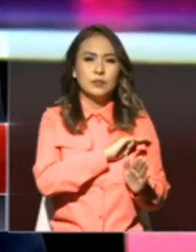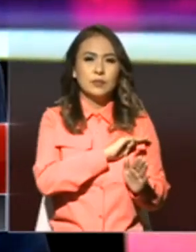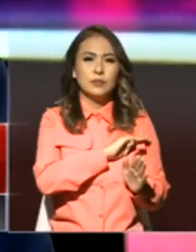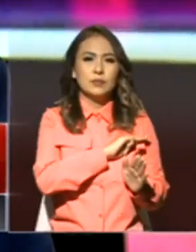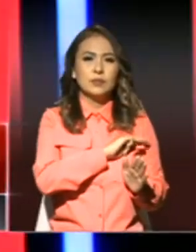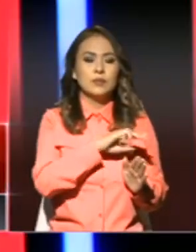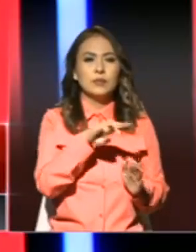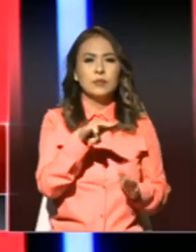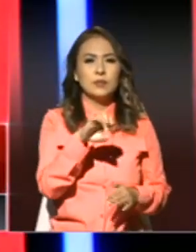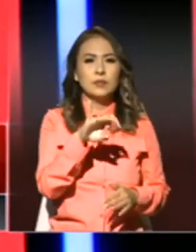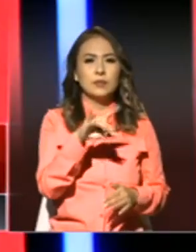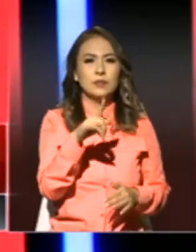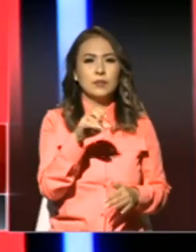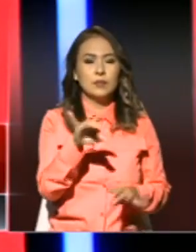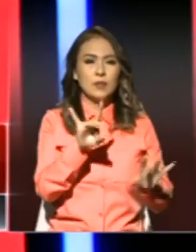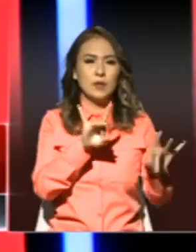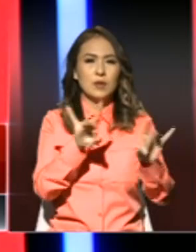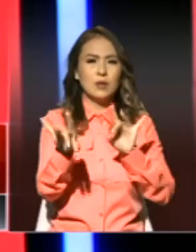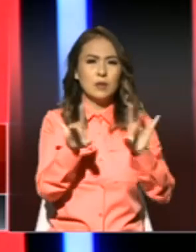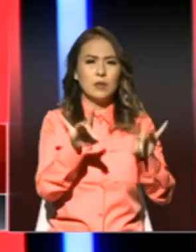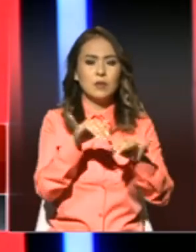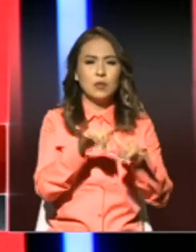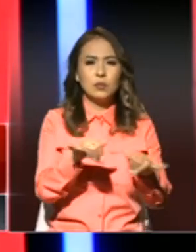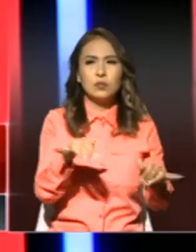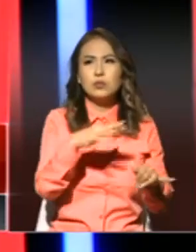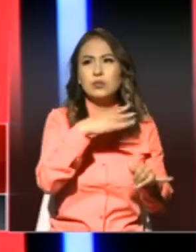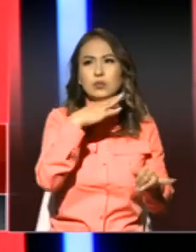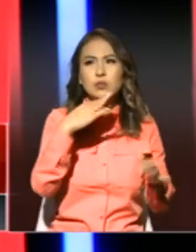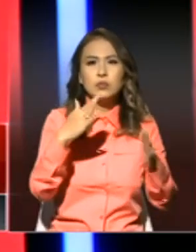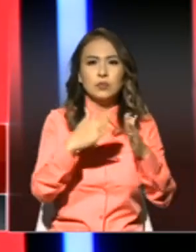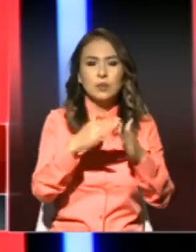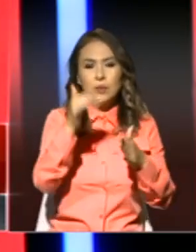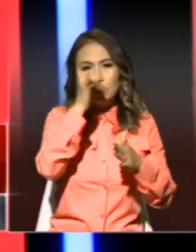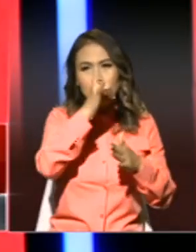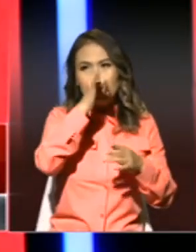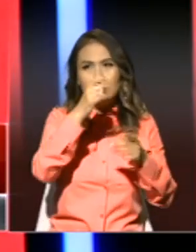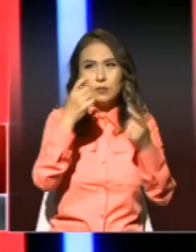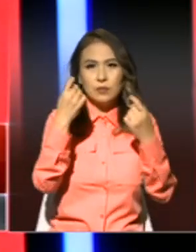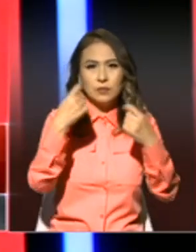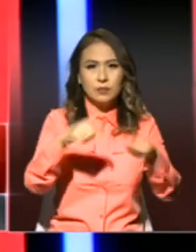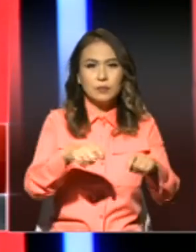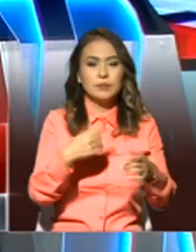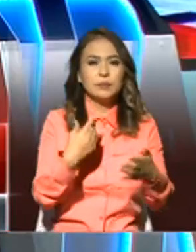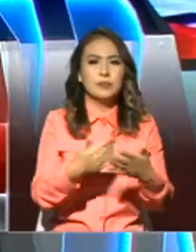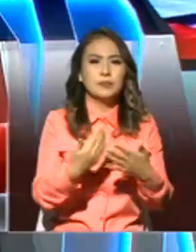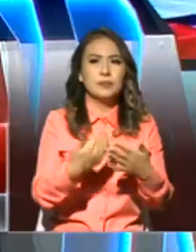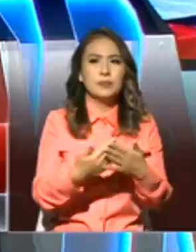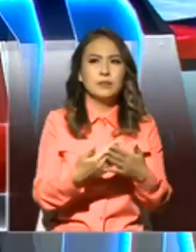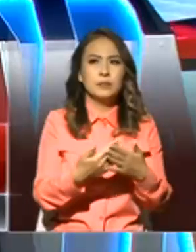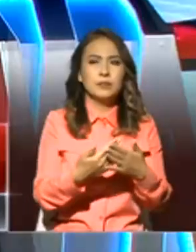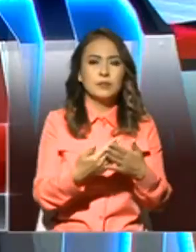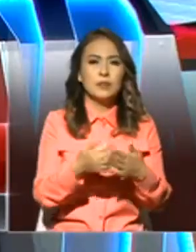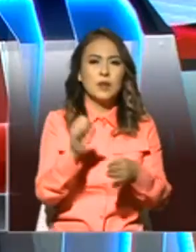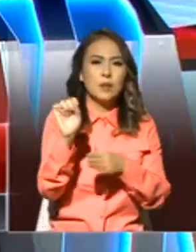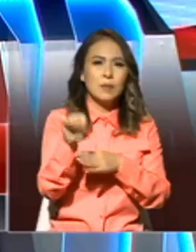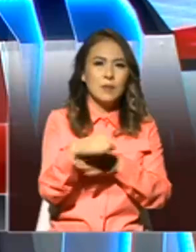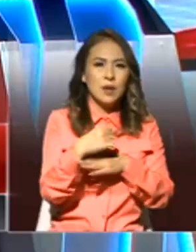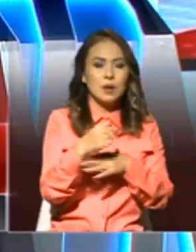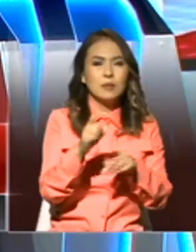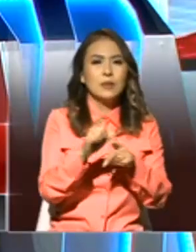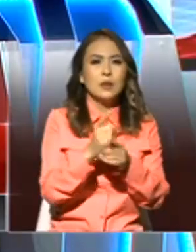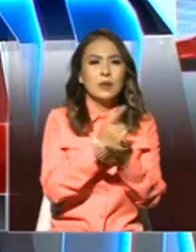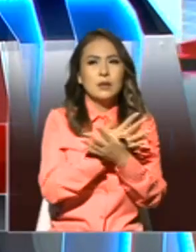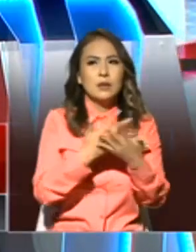таргет арқылы түрлі жарнама көбейіп кетті. Көбейіп кетті. Біздің пәтерді алсаң осынша 30 саласың. Пәтерді автомобиль